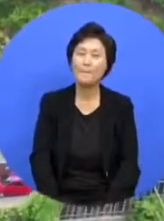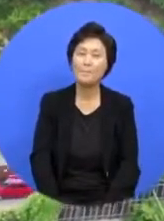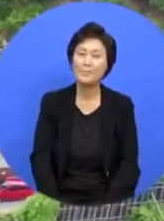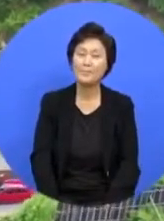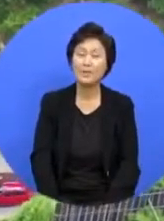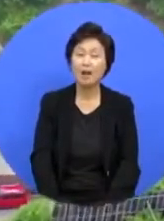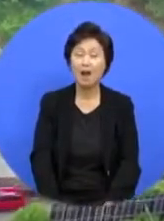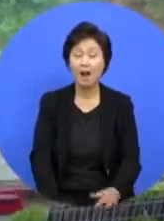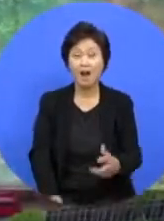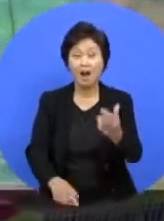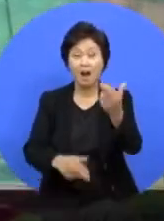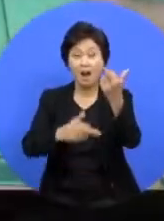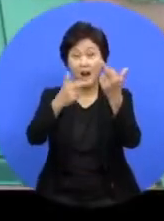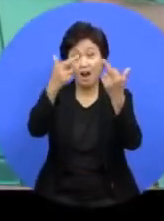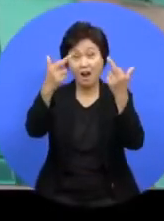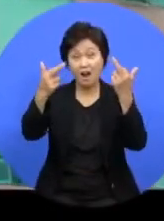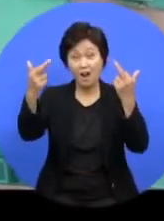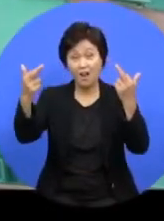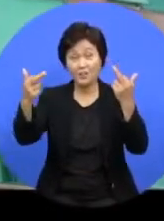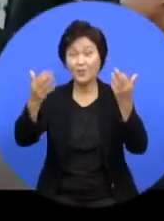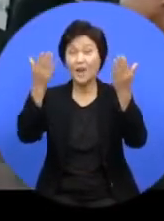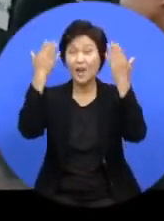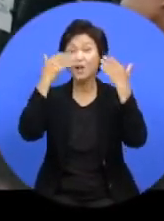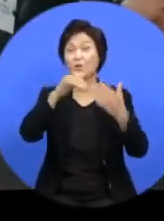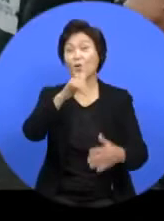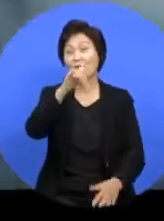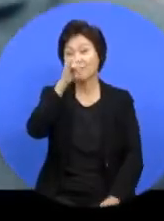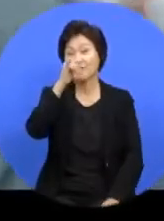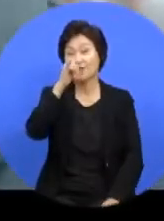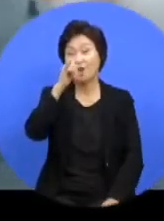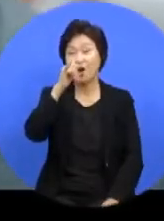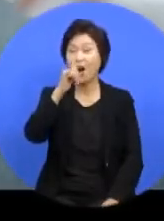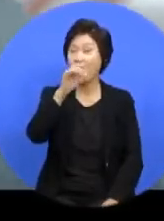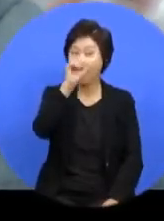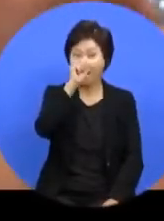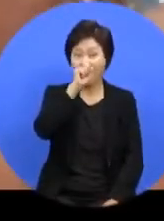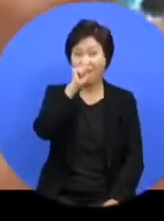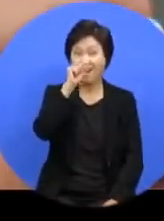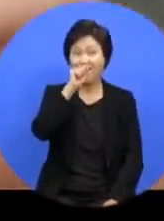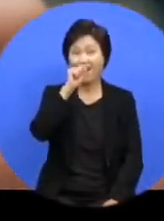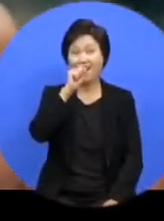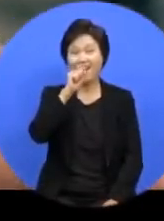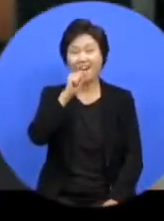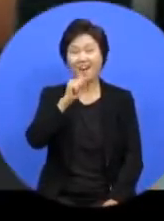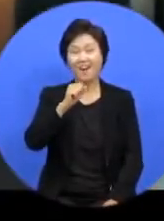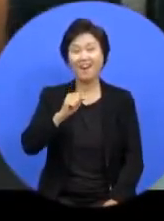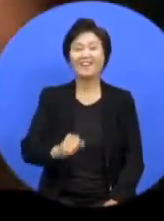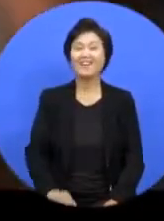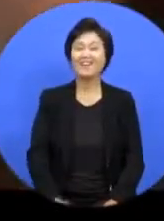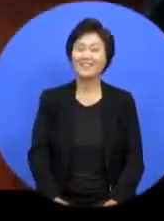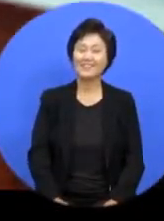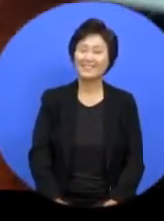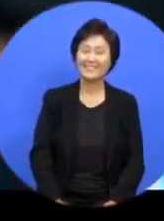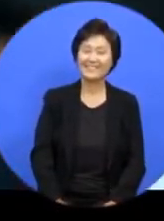어, 산 속에 있네요, 목사님. 공기 좋겠다. 어머, 예.